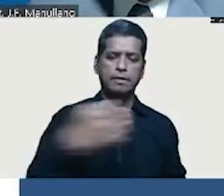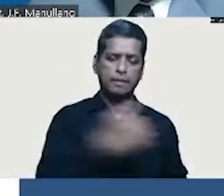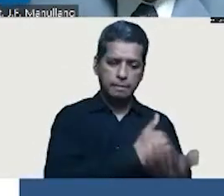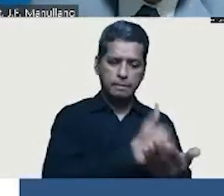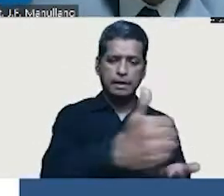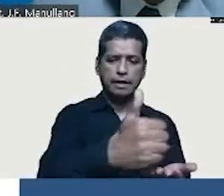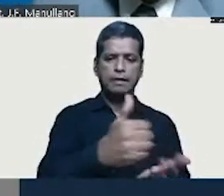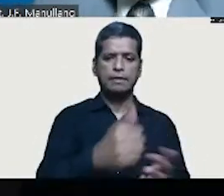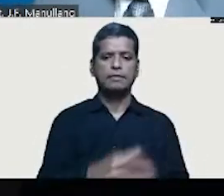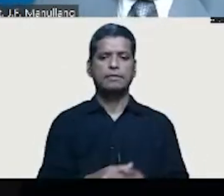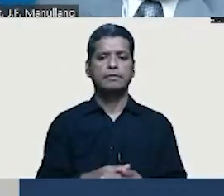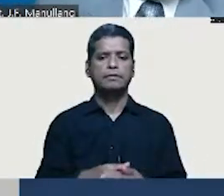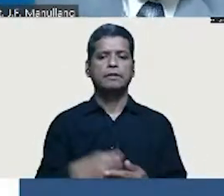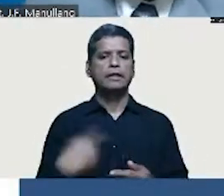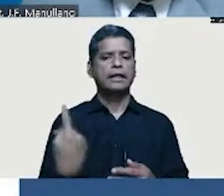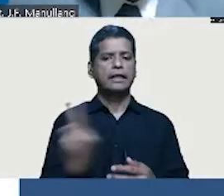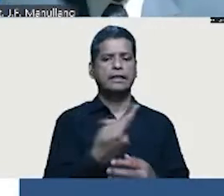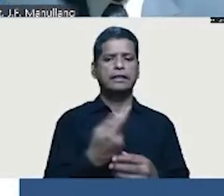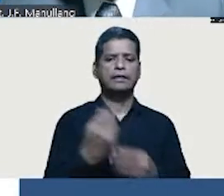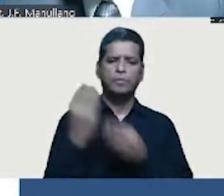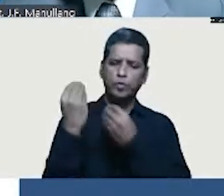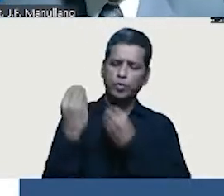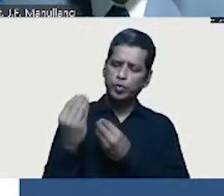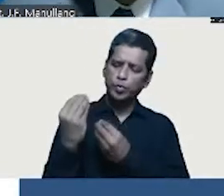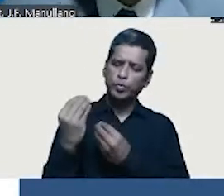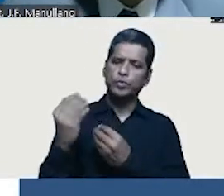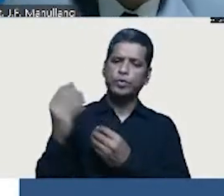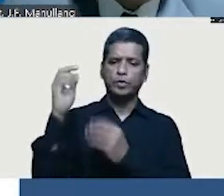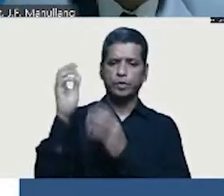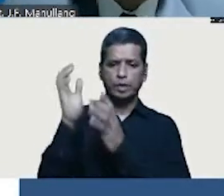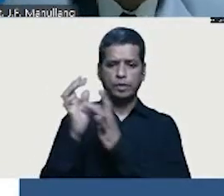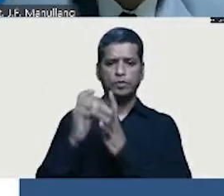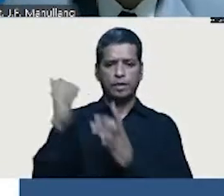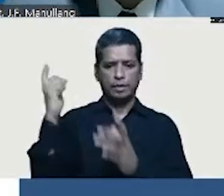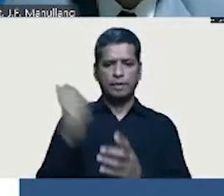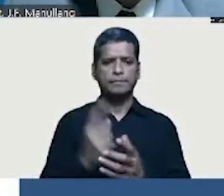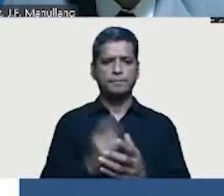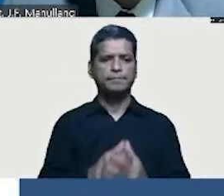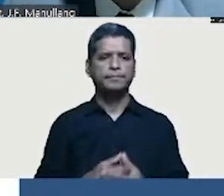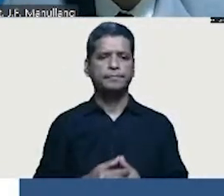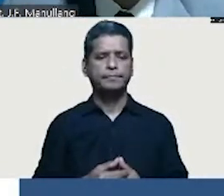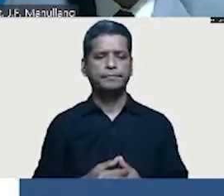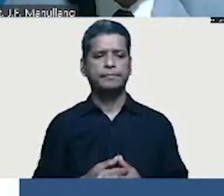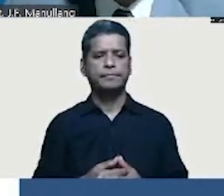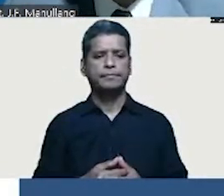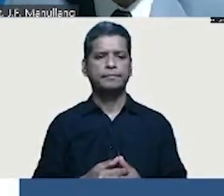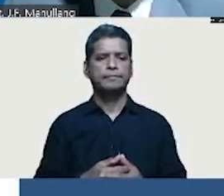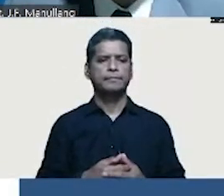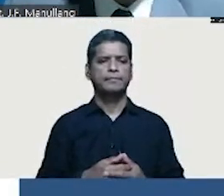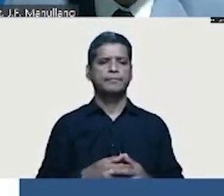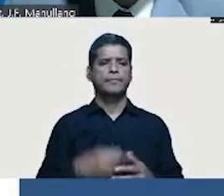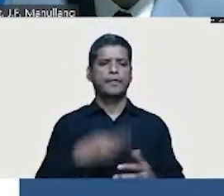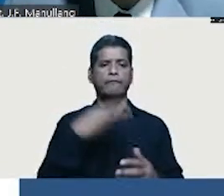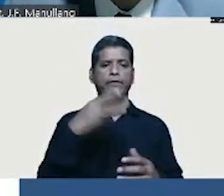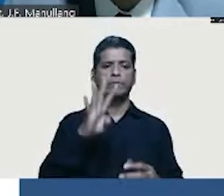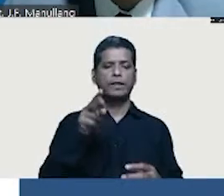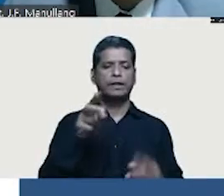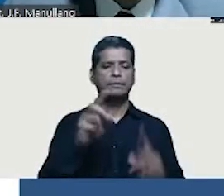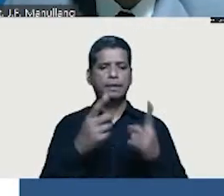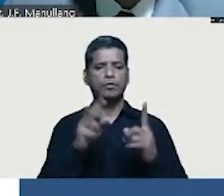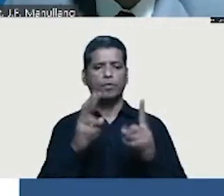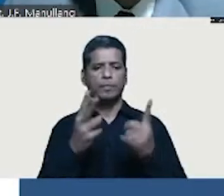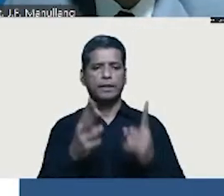akan berusia perempuan yang kedua kali dan ialah yang memberikan baik rasul-rasul